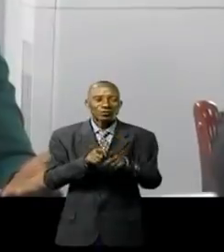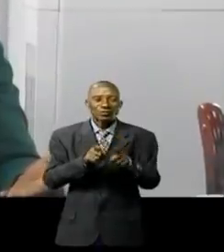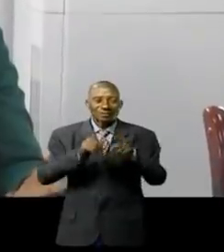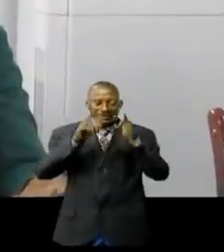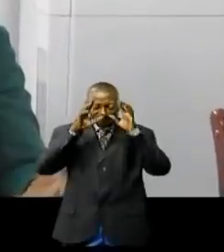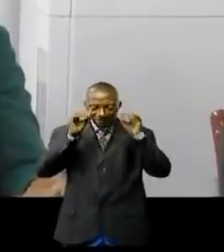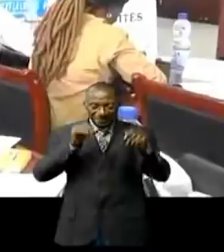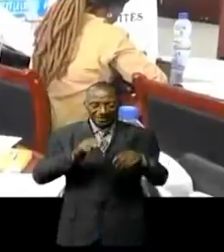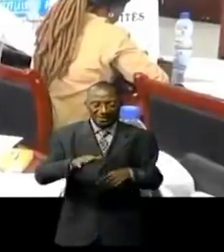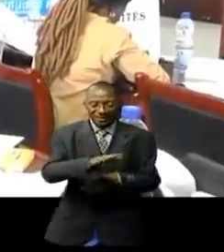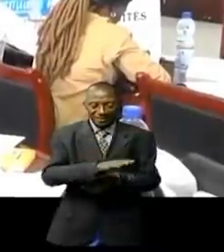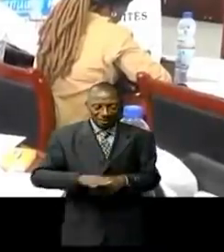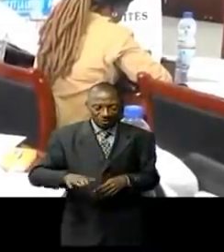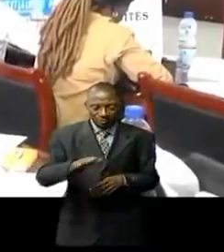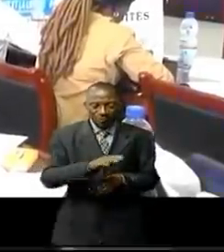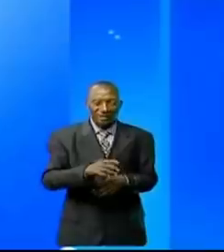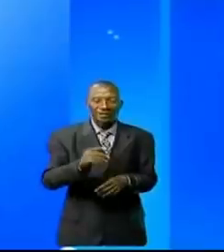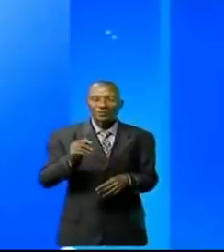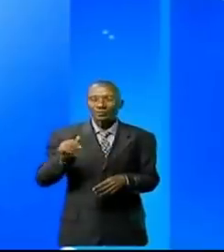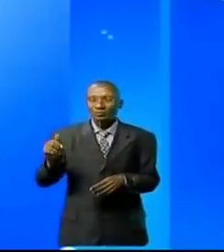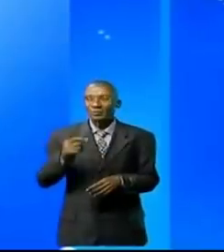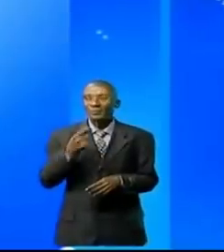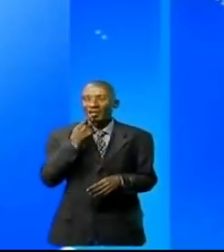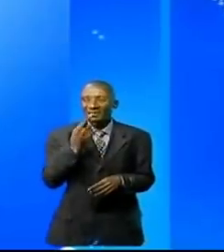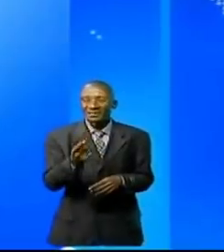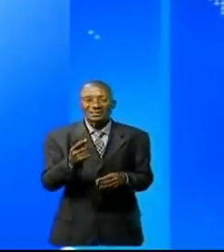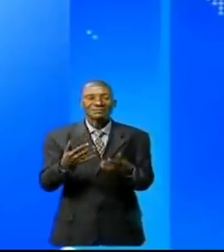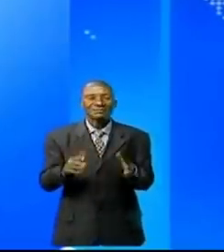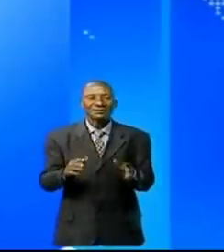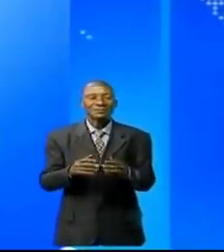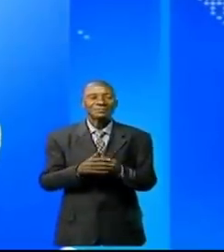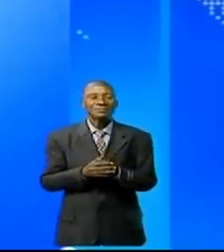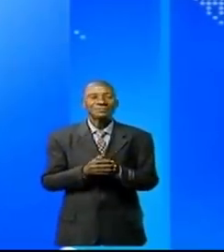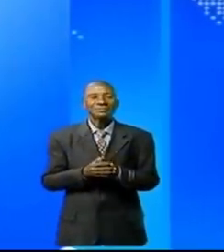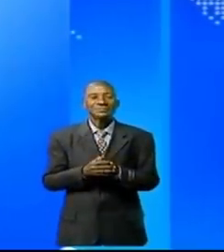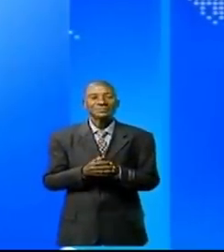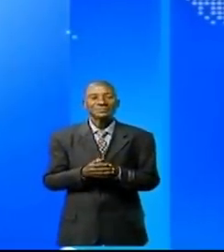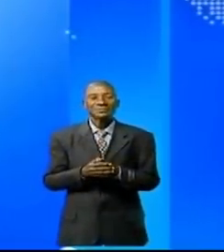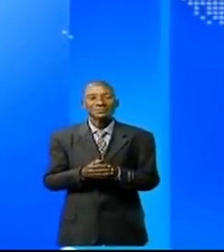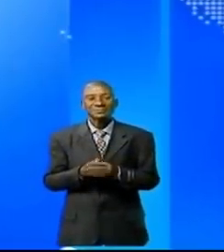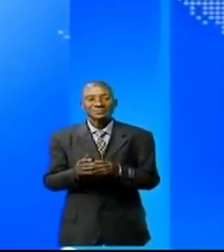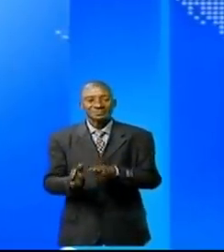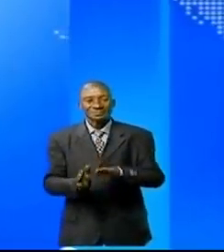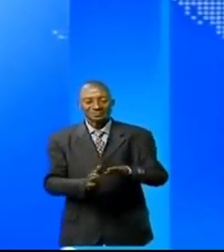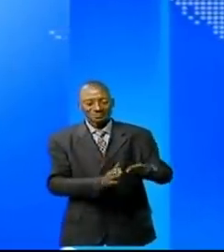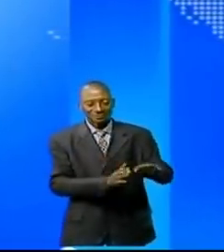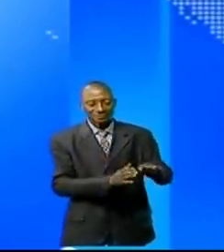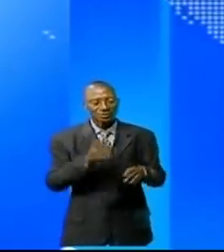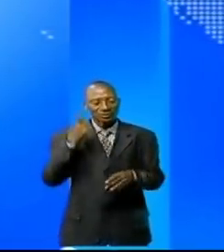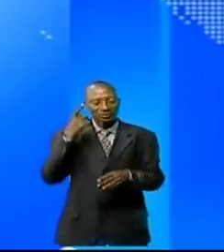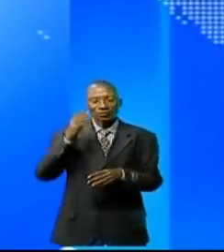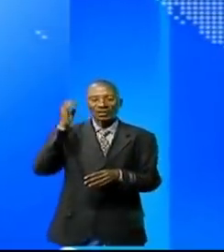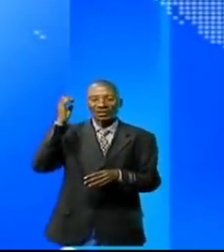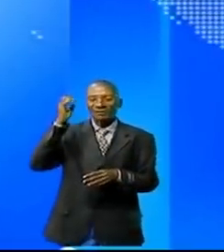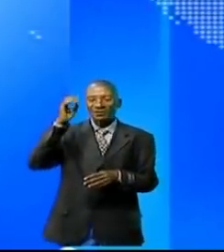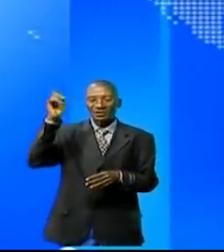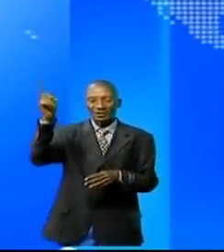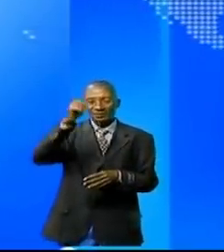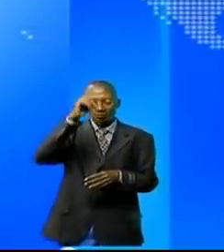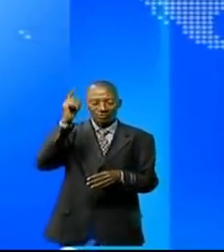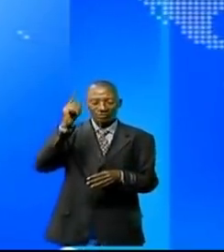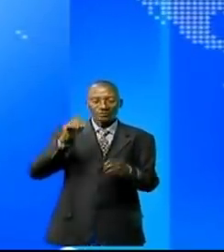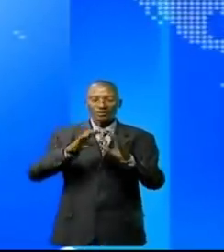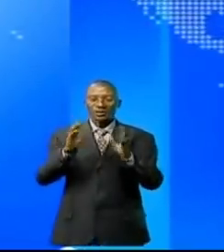de WILPIF RDC. Car avec trop de... Dans sa mission d'évangéliser le monde, la communauté évangélique